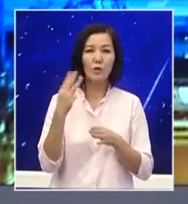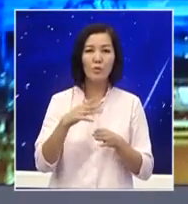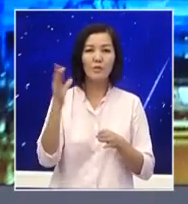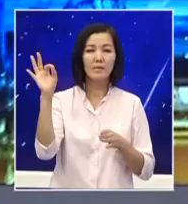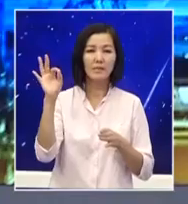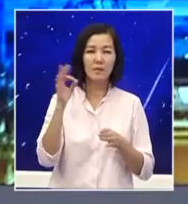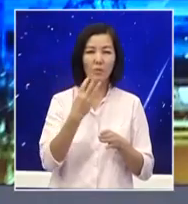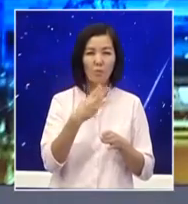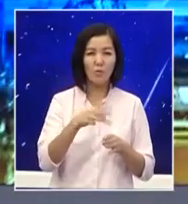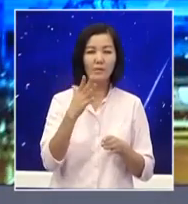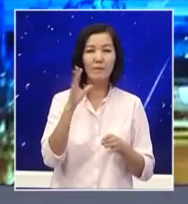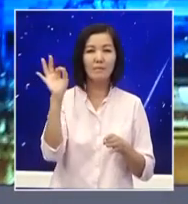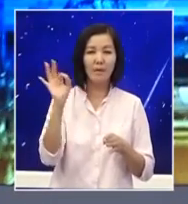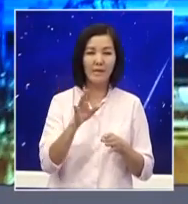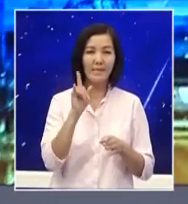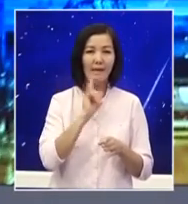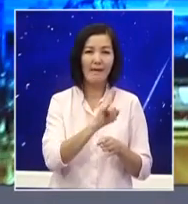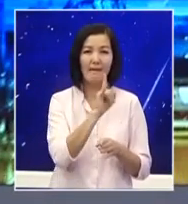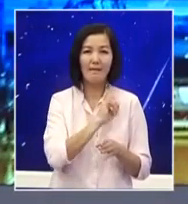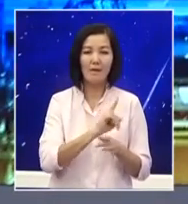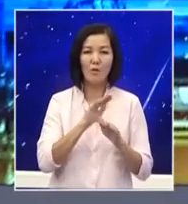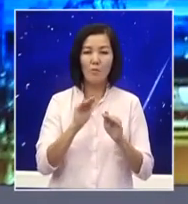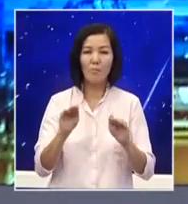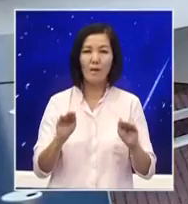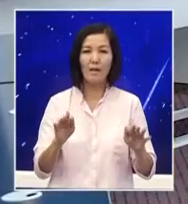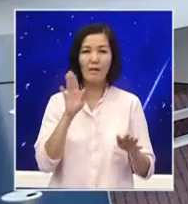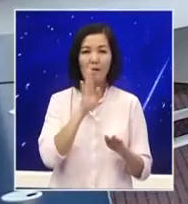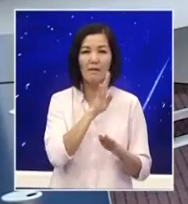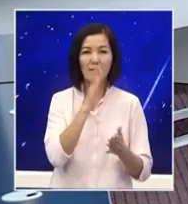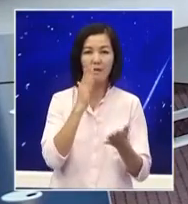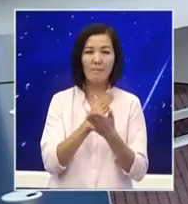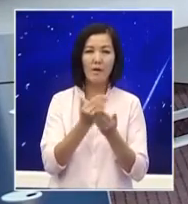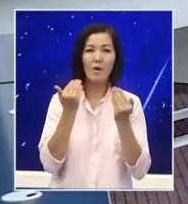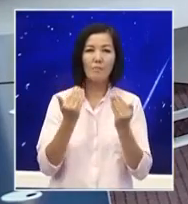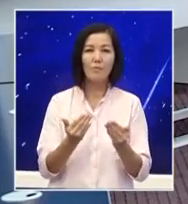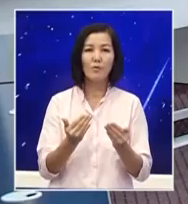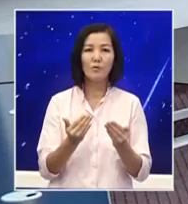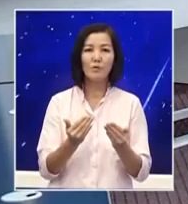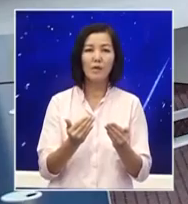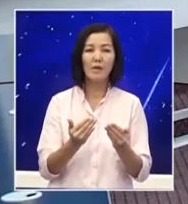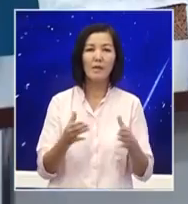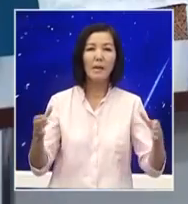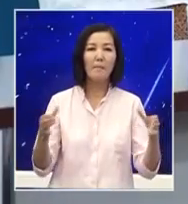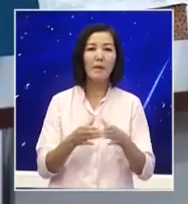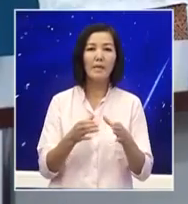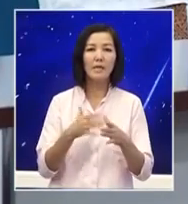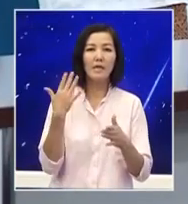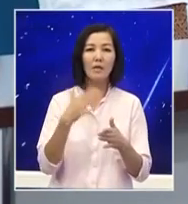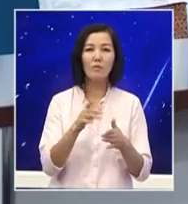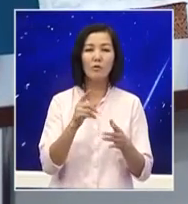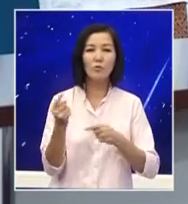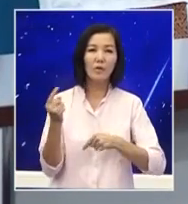әйелдер. Қатарында көп балалы аналар да бар. Бұл туралы өңірлік партия өкілдері мәлімдеді. Осы орайда бүгін партия өкілдері 50-ге